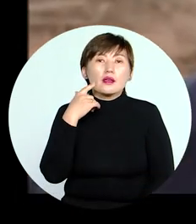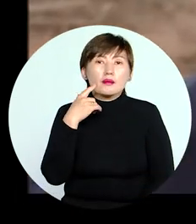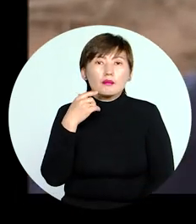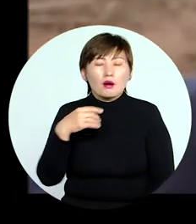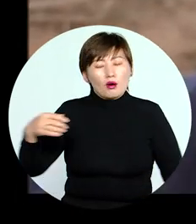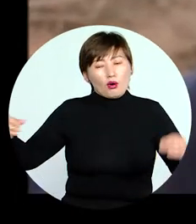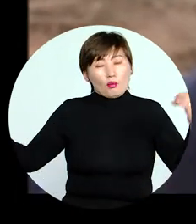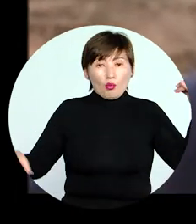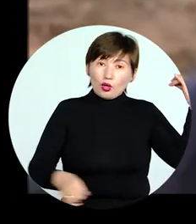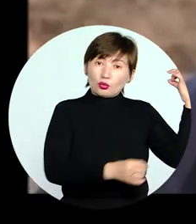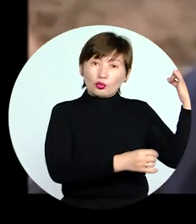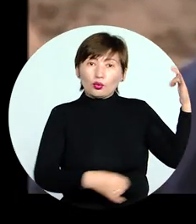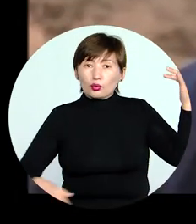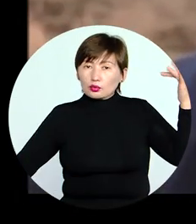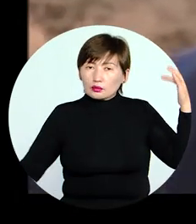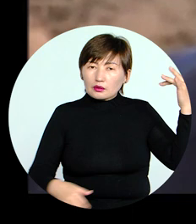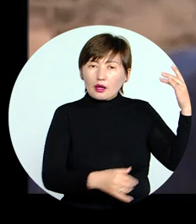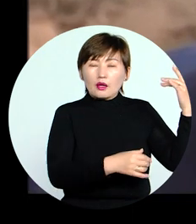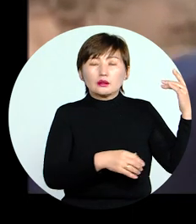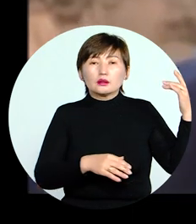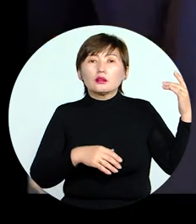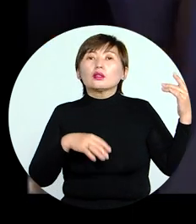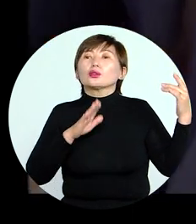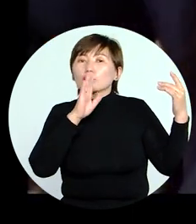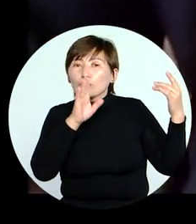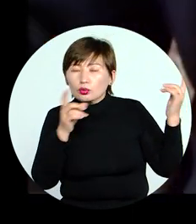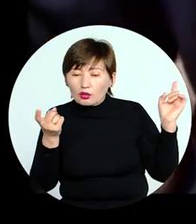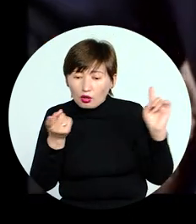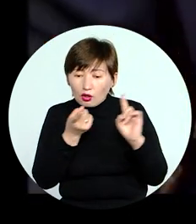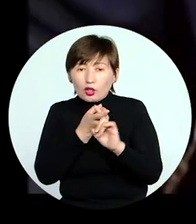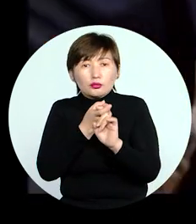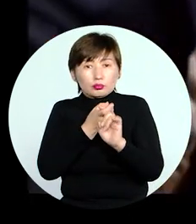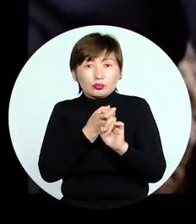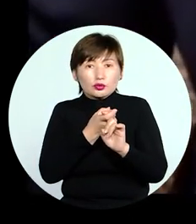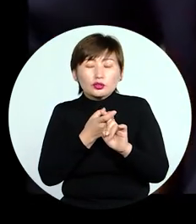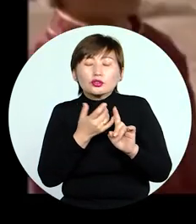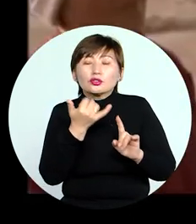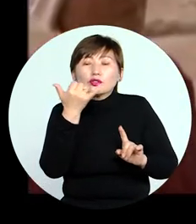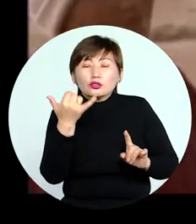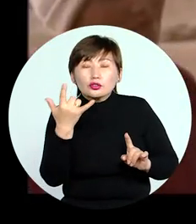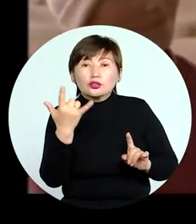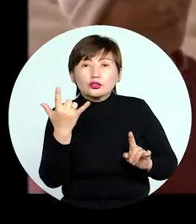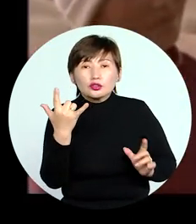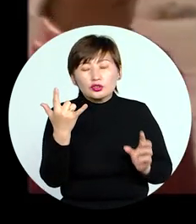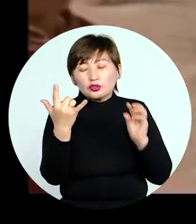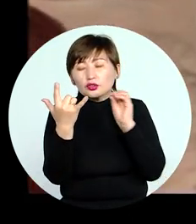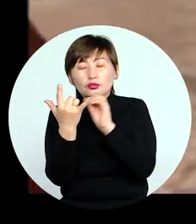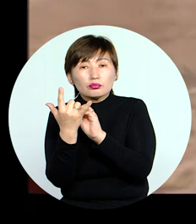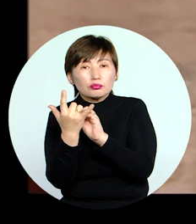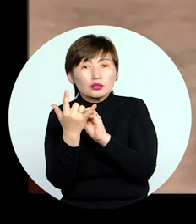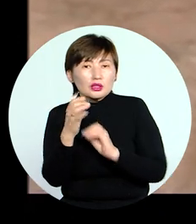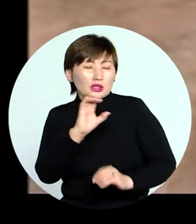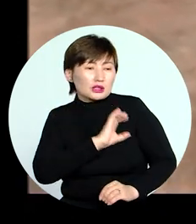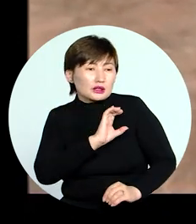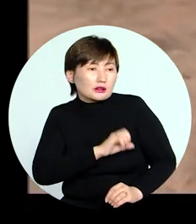Марын хоорын одоо хамсраа дээр одоо энэ инг сөөглөх гэж ярьдаг манай ардын уламжлалт арга.